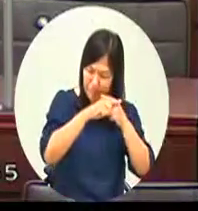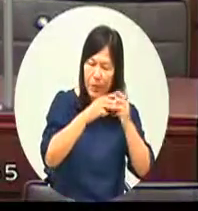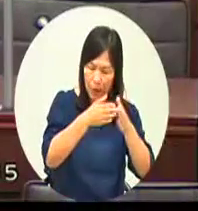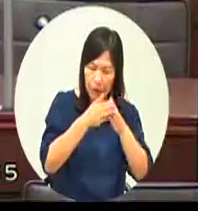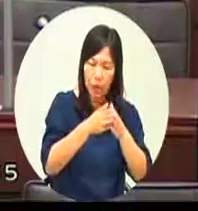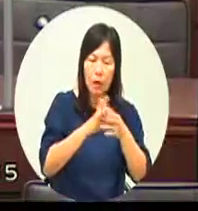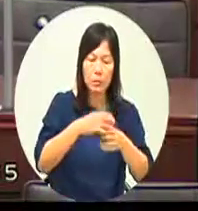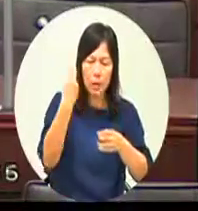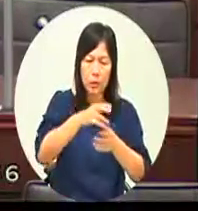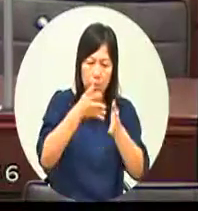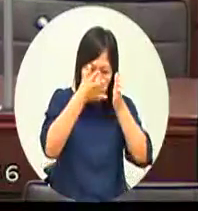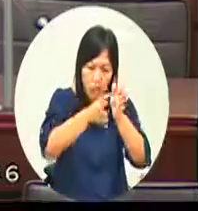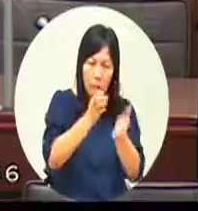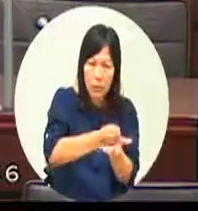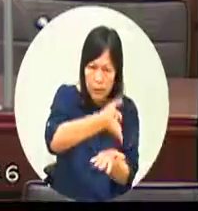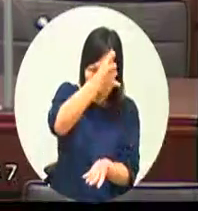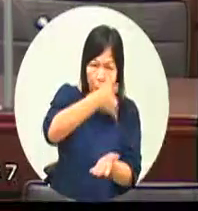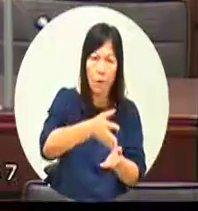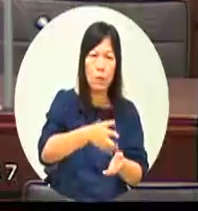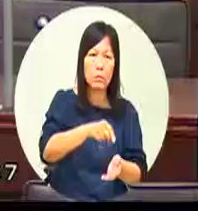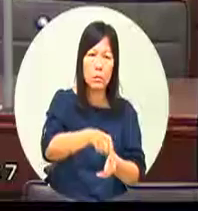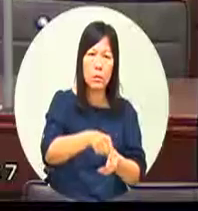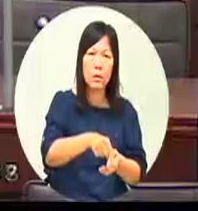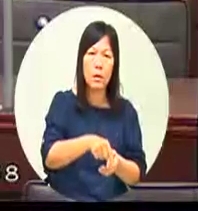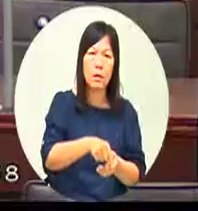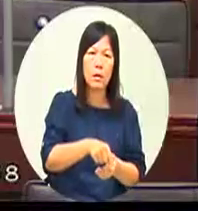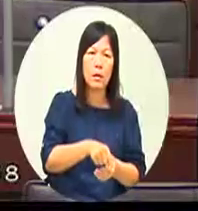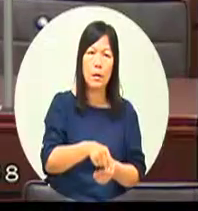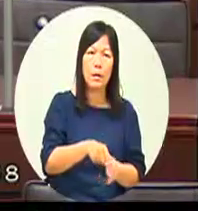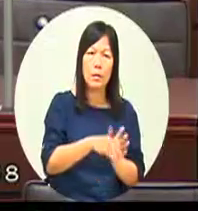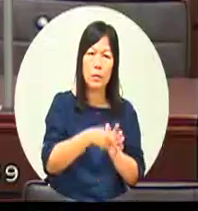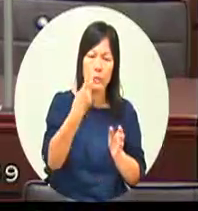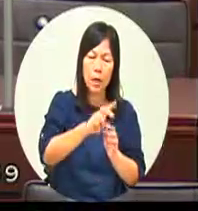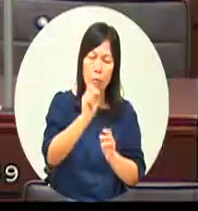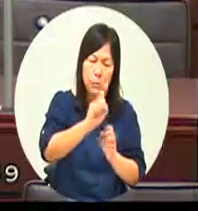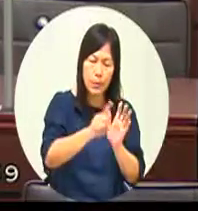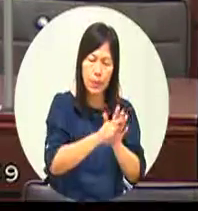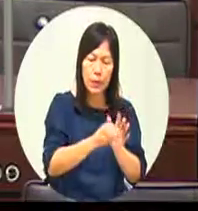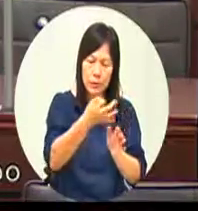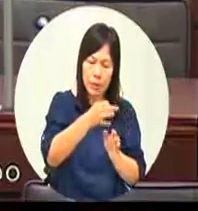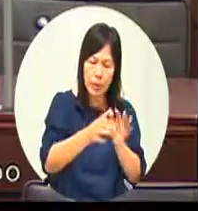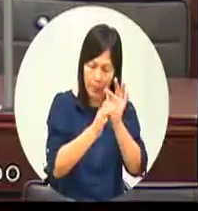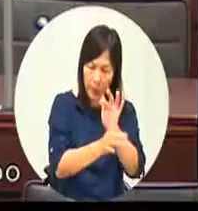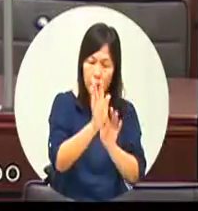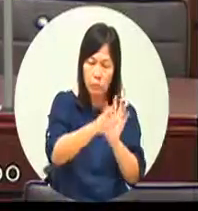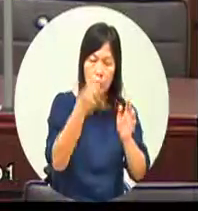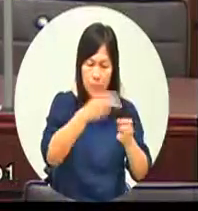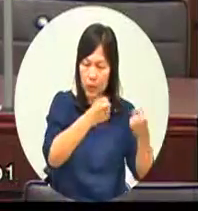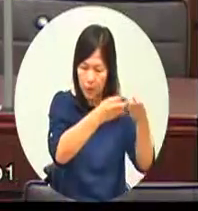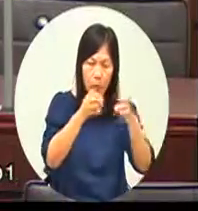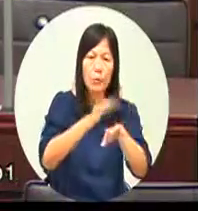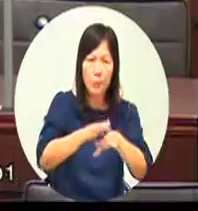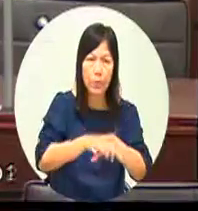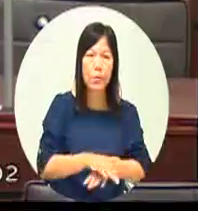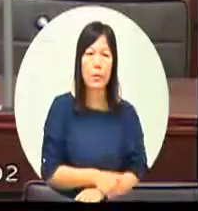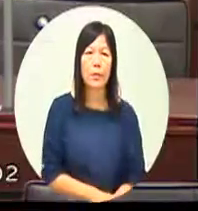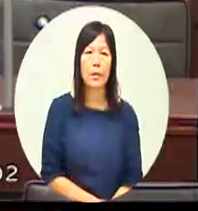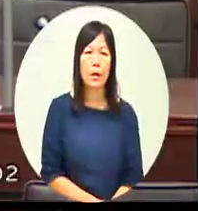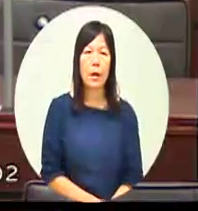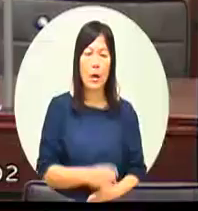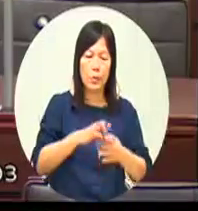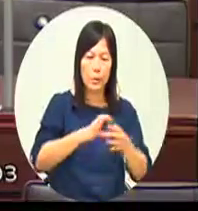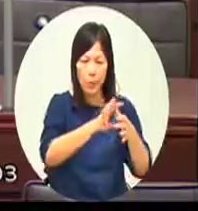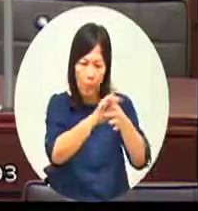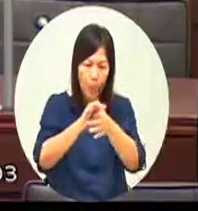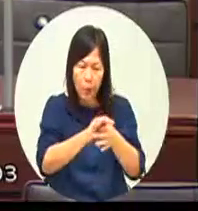针对大楼的部分要来做一个，要来有所谓的收费标准，再来做一个讨论。 这 部分因为涉及到